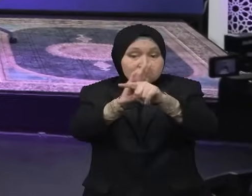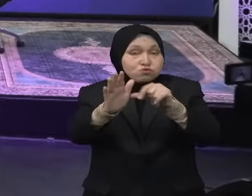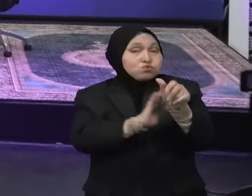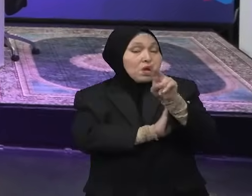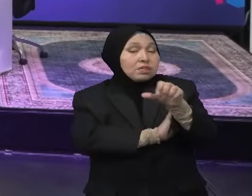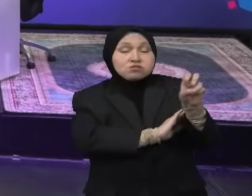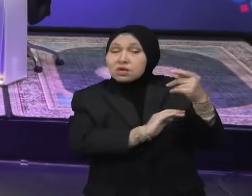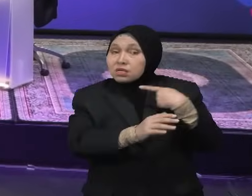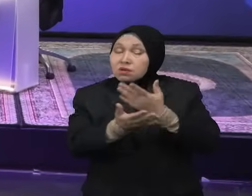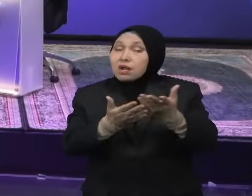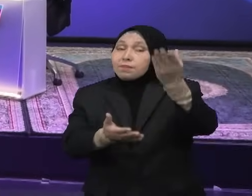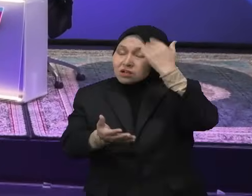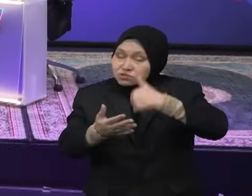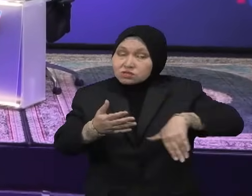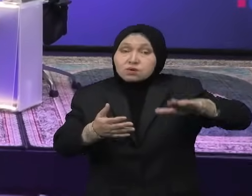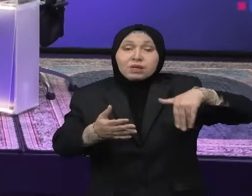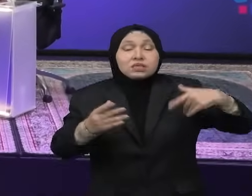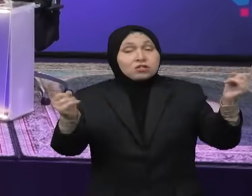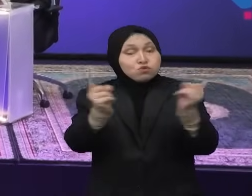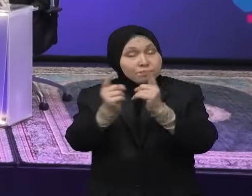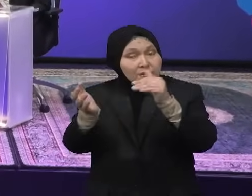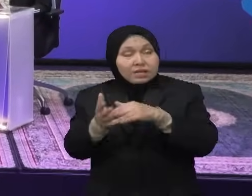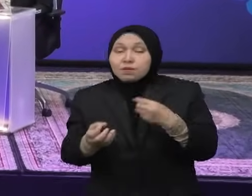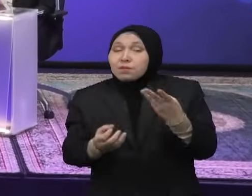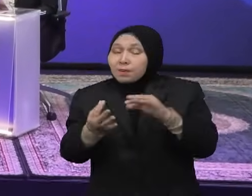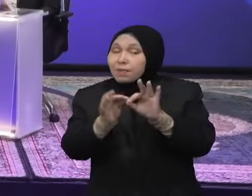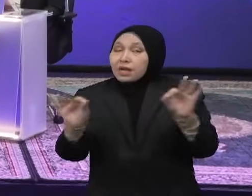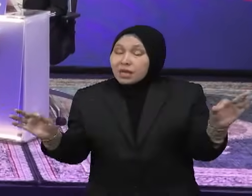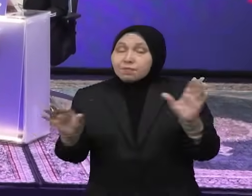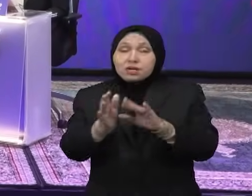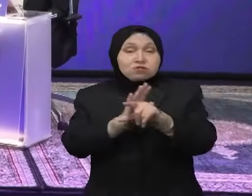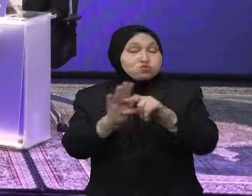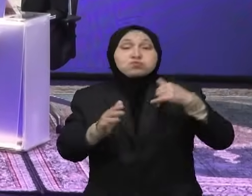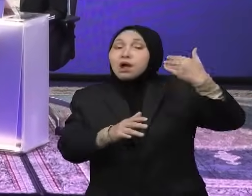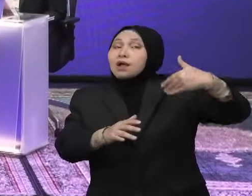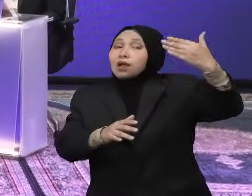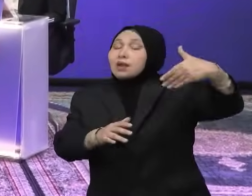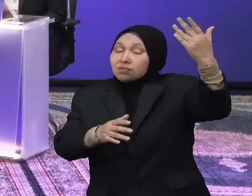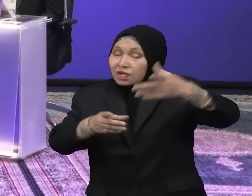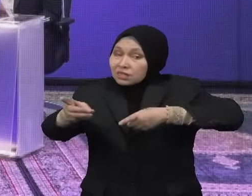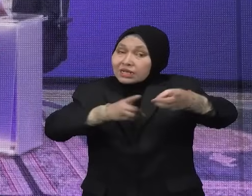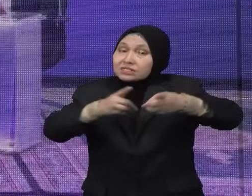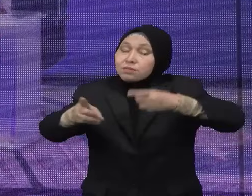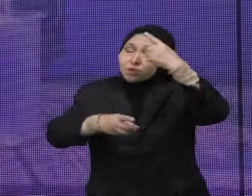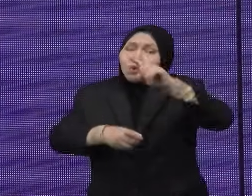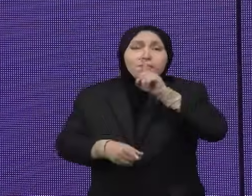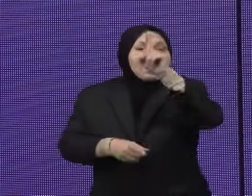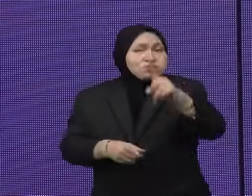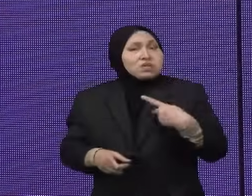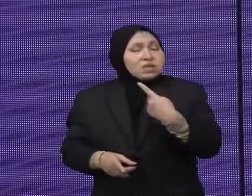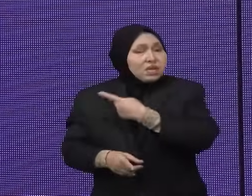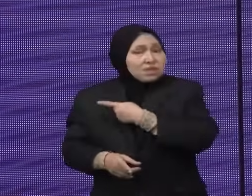yang sudah pun kita belajar sebelum ini dan kita akan berjumpa lagi dengan beberapa ayat pada surah-surah akan datang, disiplin untuk memastikan kita